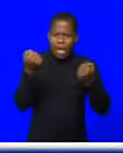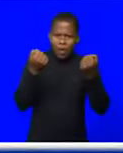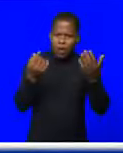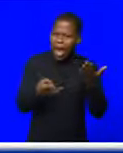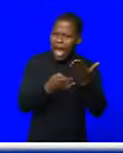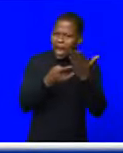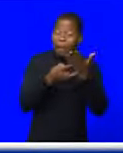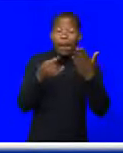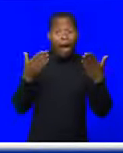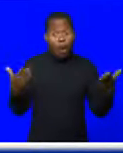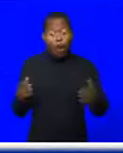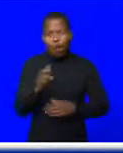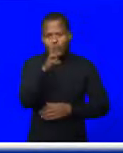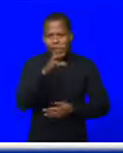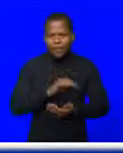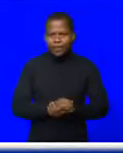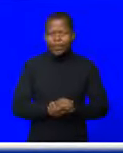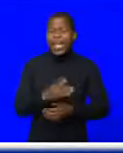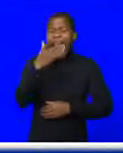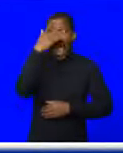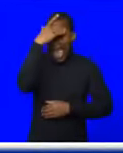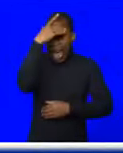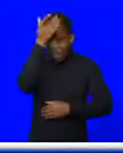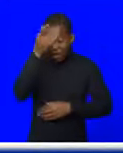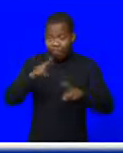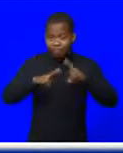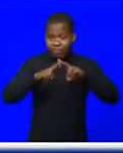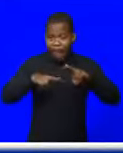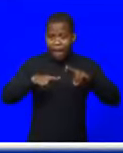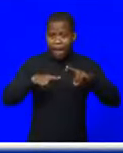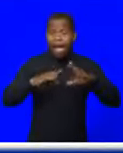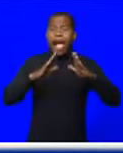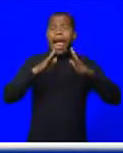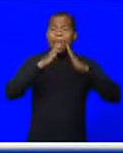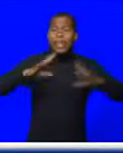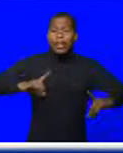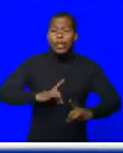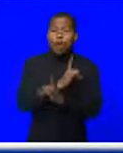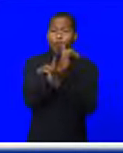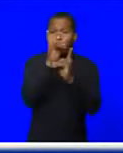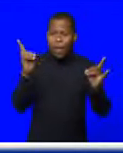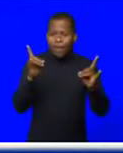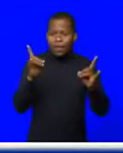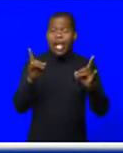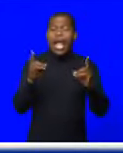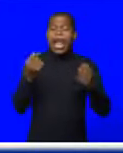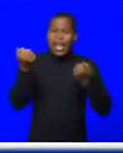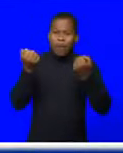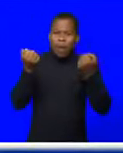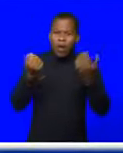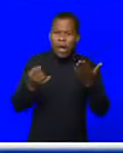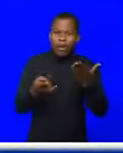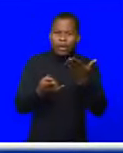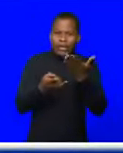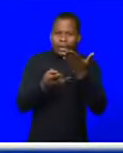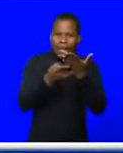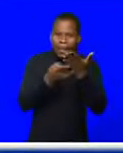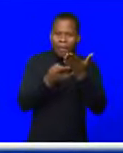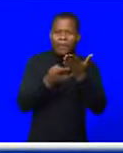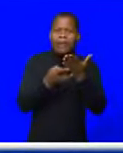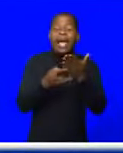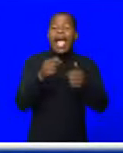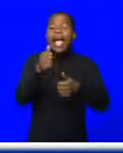Ngaletimoto lohulumende wakuleli asebenzisa litiko letempilo ushicilela luhlelo lokwenza ukuthi sive sithole lusito letempilo elisezingeni